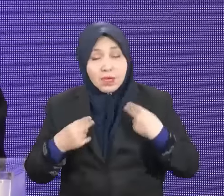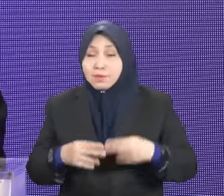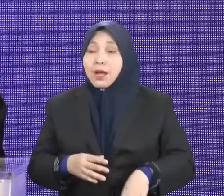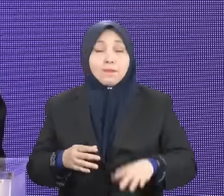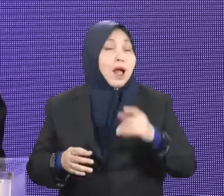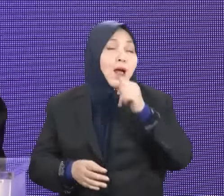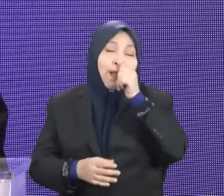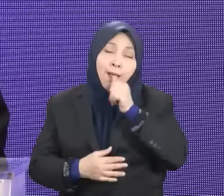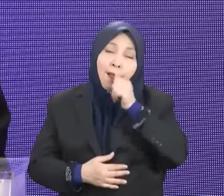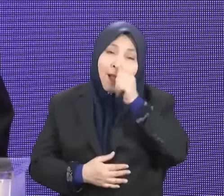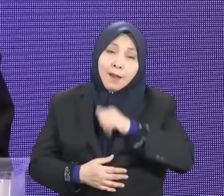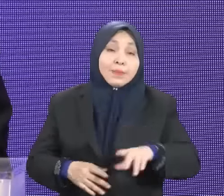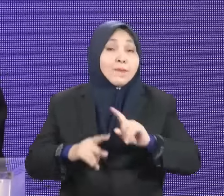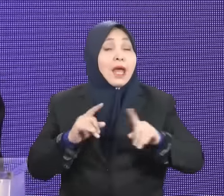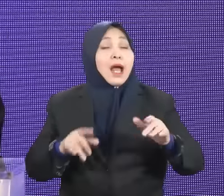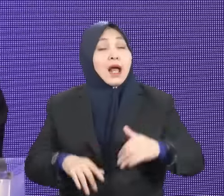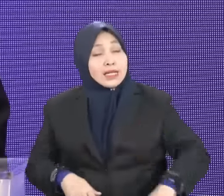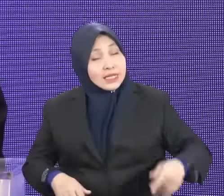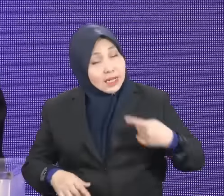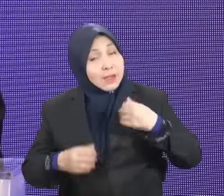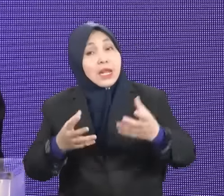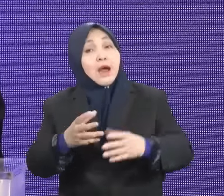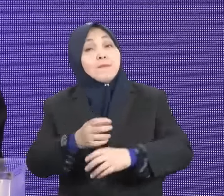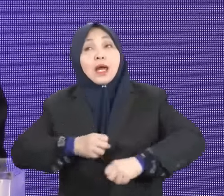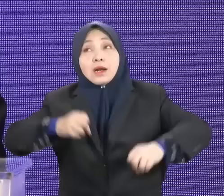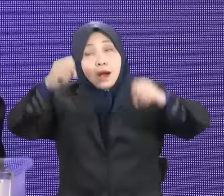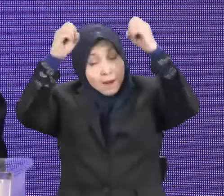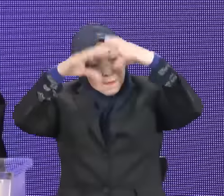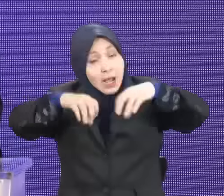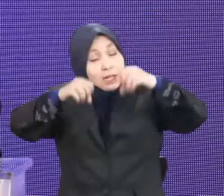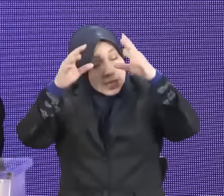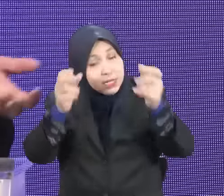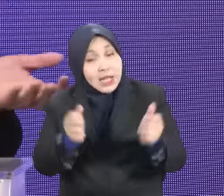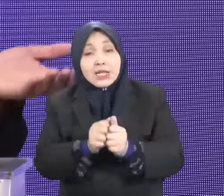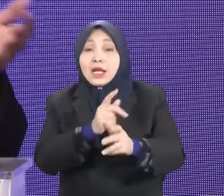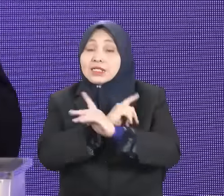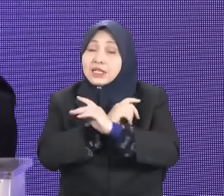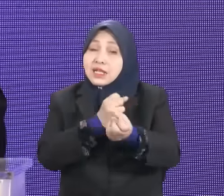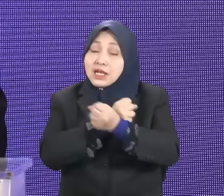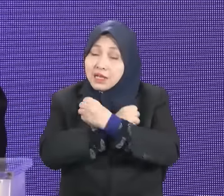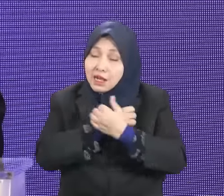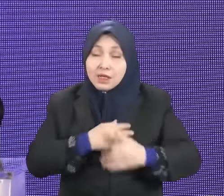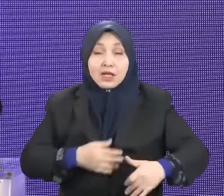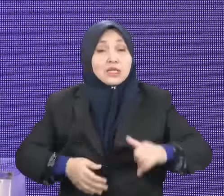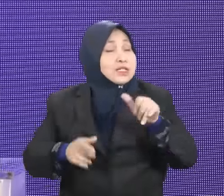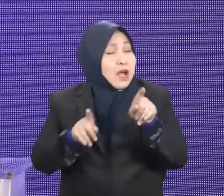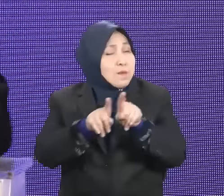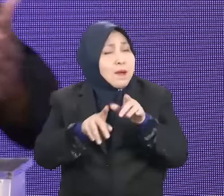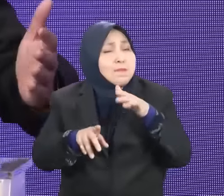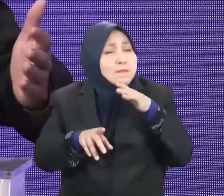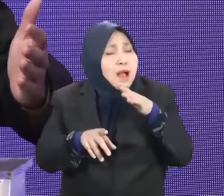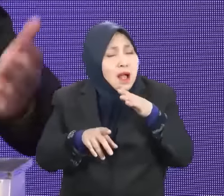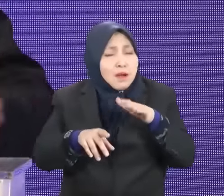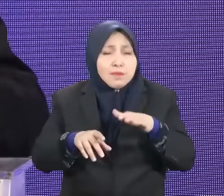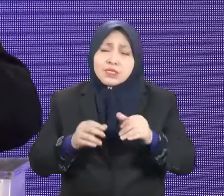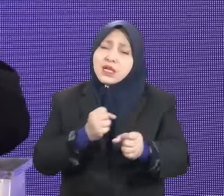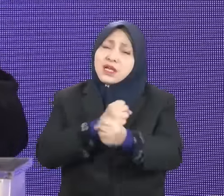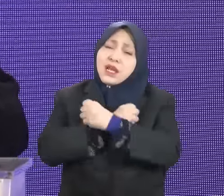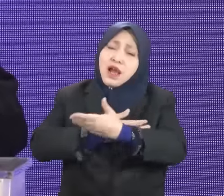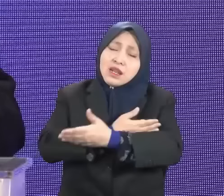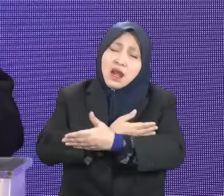tapi alhamdulillah kita mendapat rahmat daripada Allah subhanahu wa ta'ala dengan kasih sayang Allah jamaah menyaingi Ana ya tak perlulah buat segala-galanya